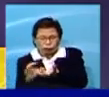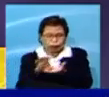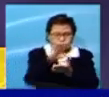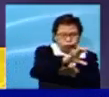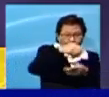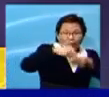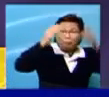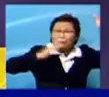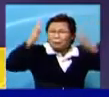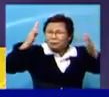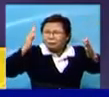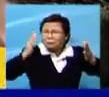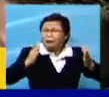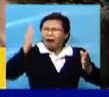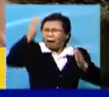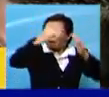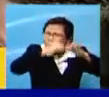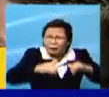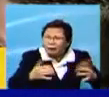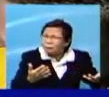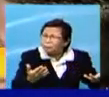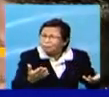country that was going bankrupt?